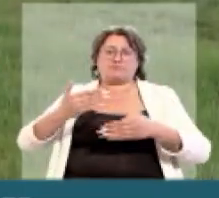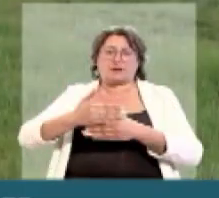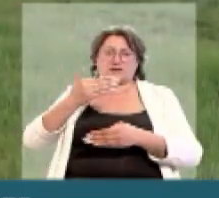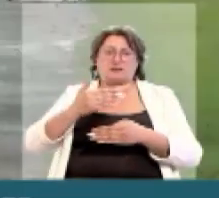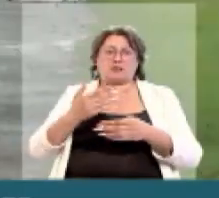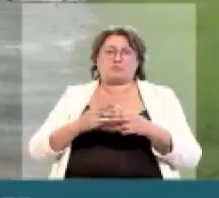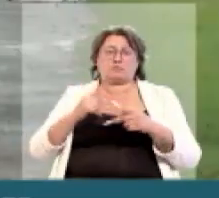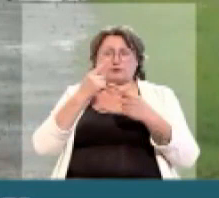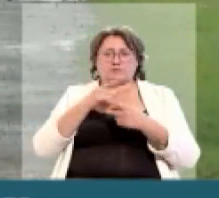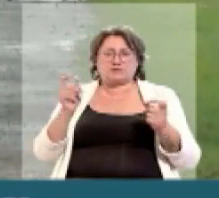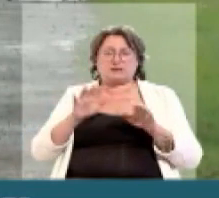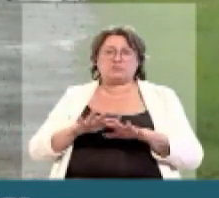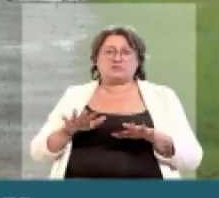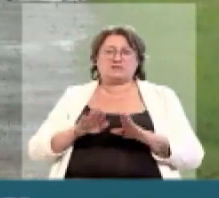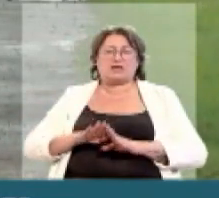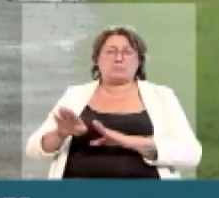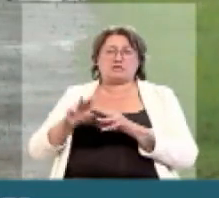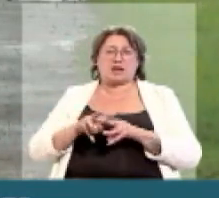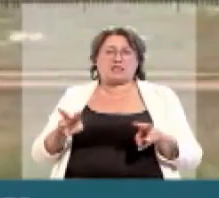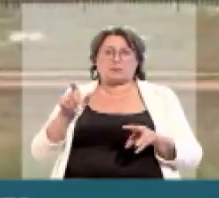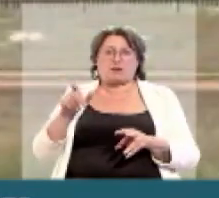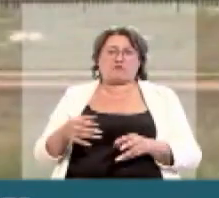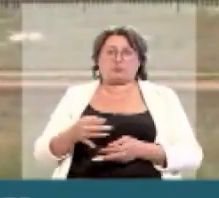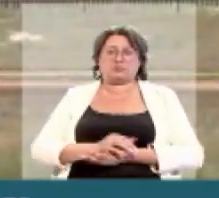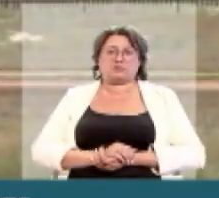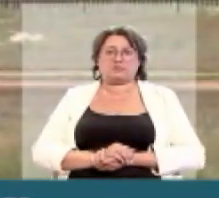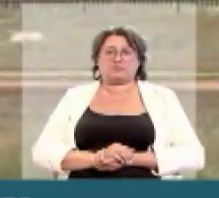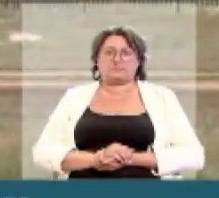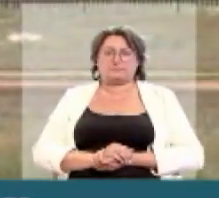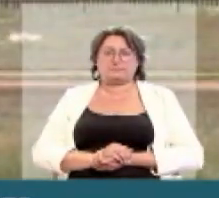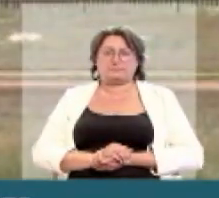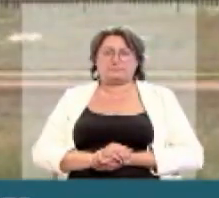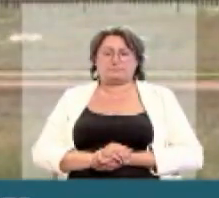жай-күйін тексеру және су бұру арналарын дайындау жұмыстарын аяқтау қажет. Облыс